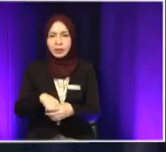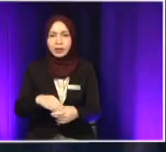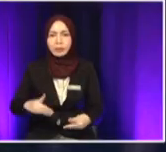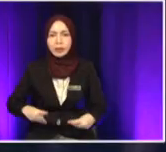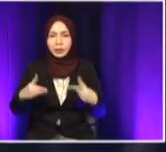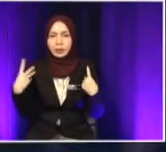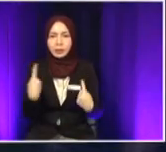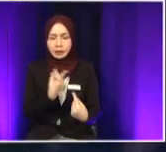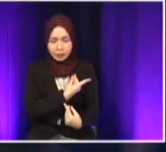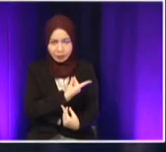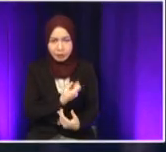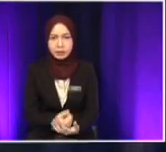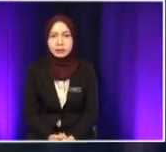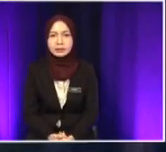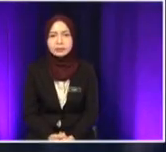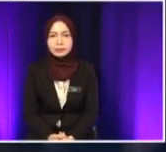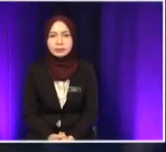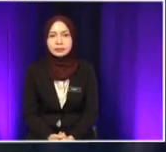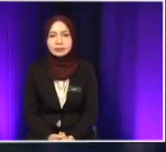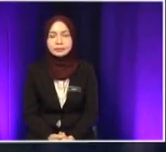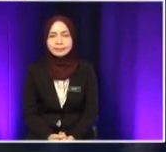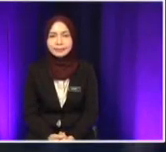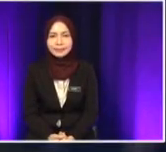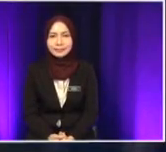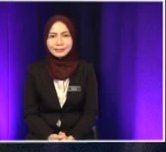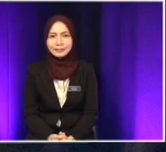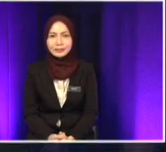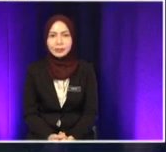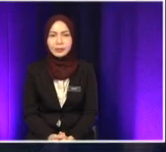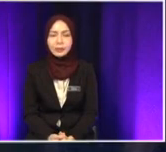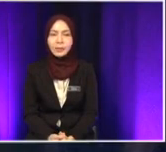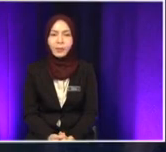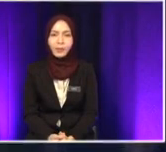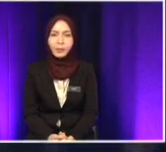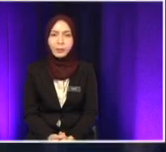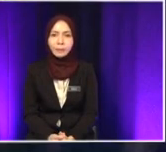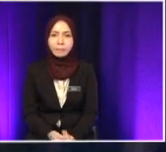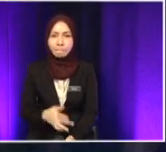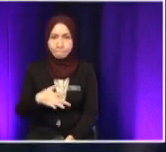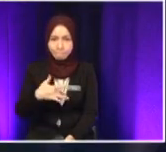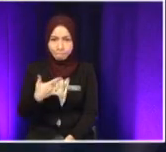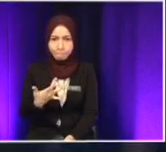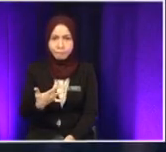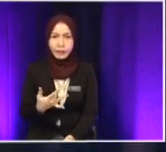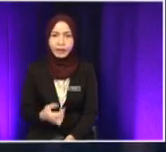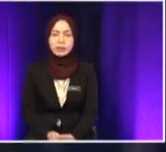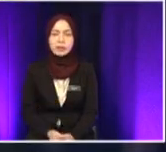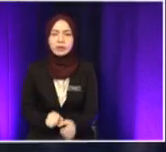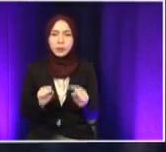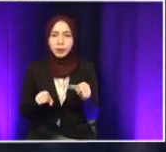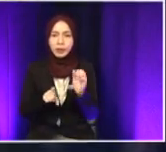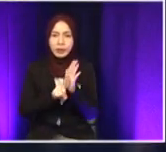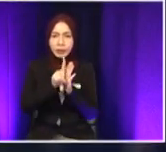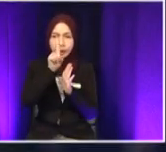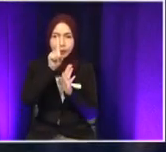Lah contohnya ya boleh mendatangkan rasa macam meningkatkan ketakwaan kita ataupun